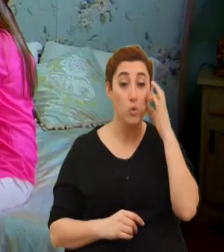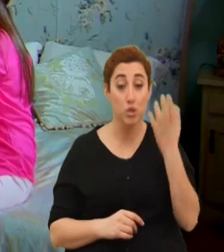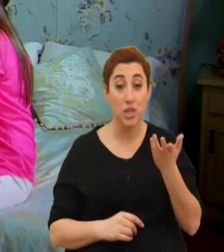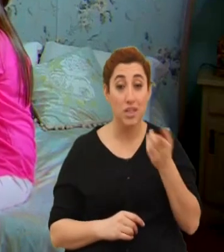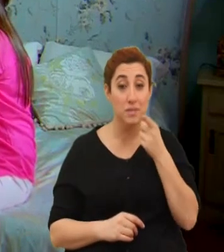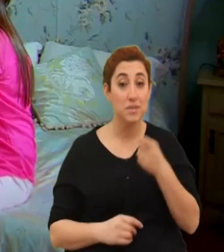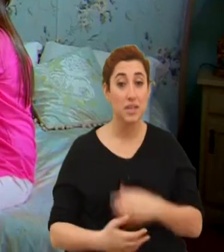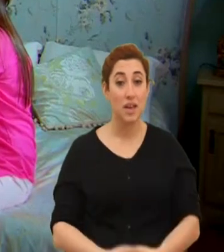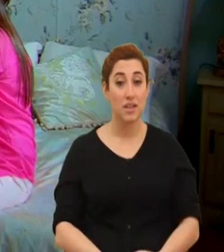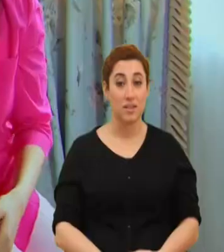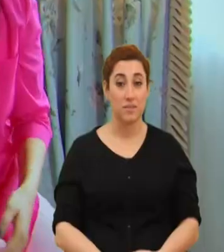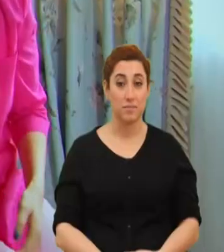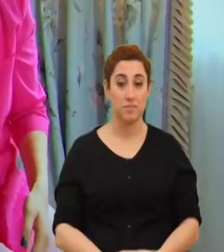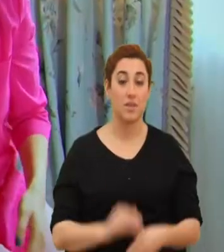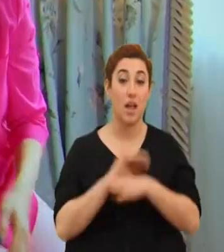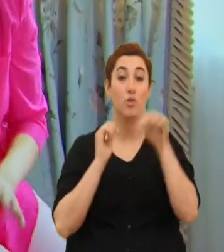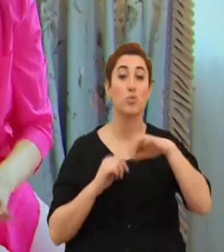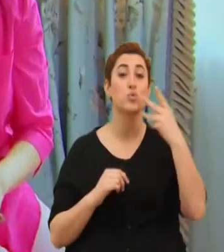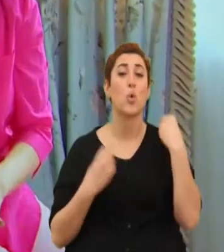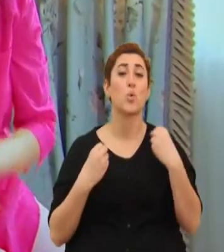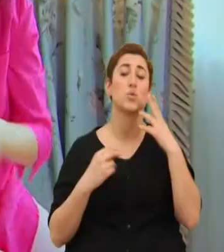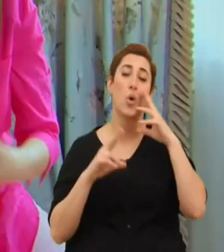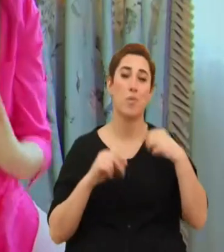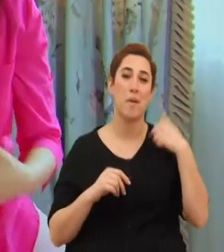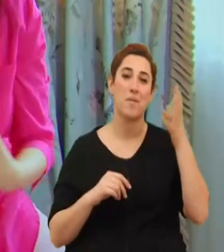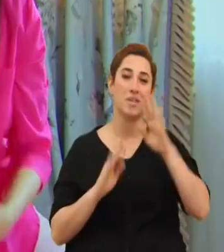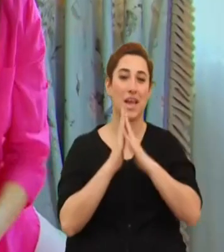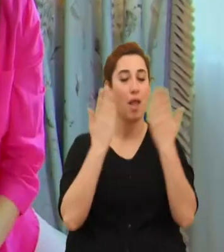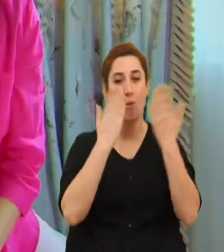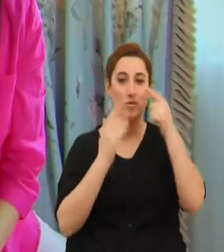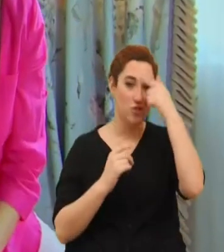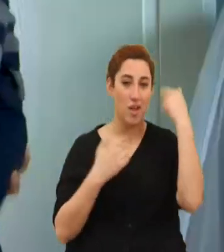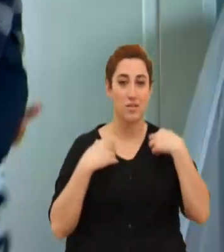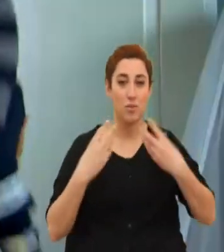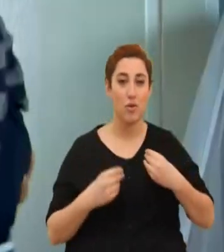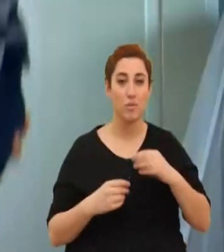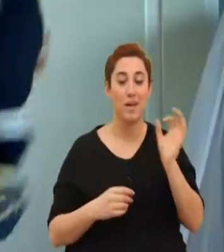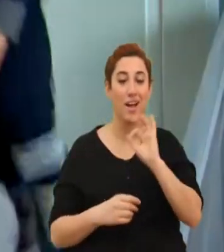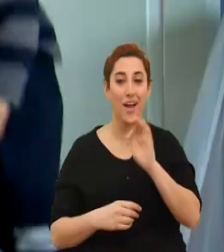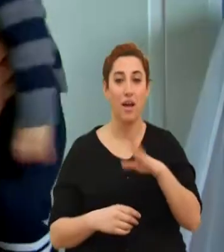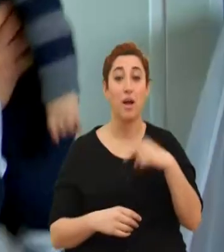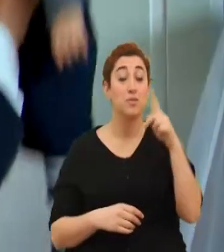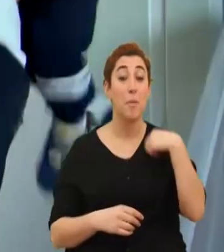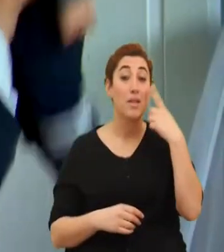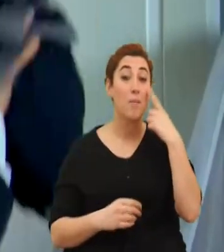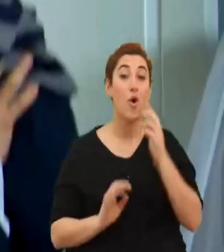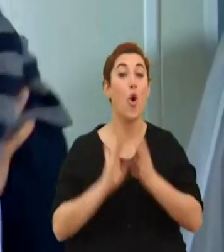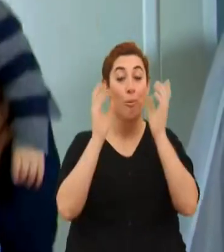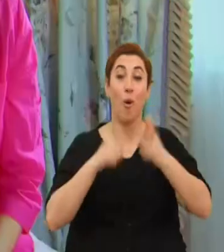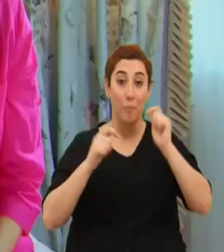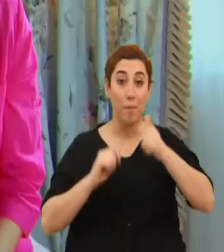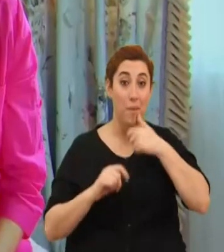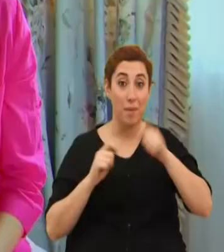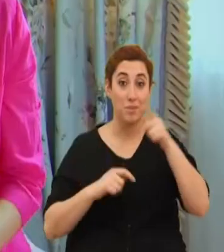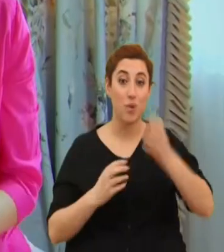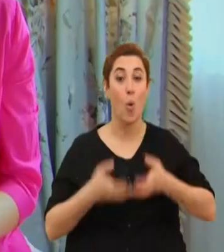özledi lan. He? Hayatım bugün çok güzel uyudu. Ben de biraz kitap okuma şansı buldum. Şişt, bana bak. Hoppacık yapsın baba